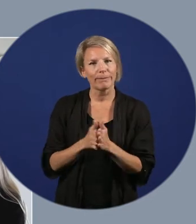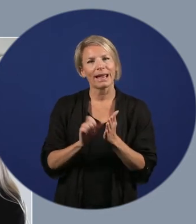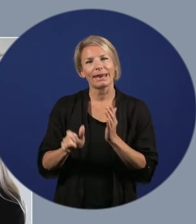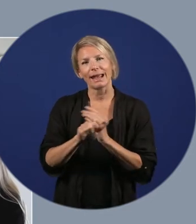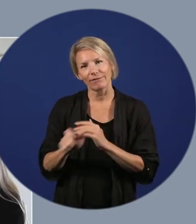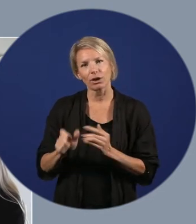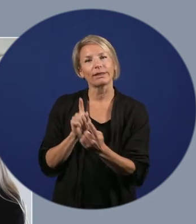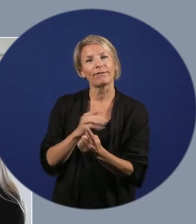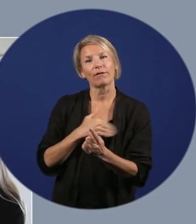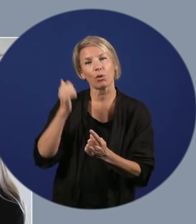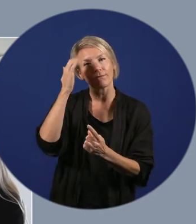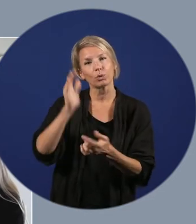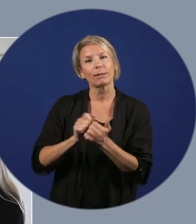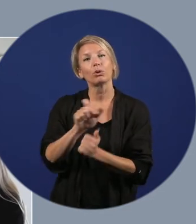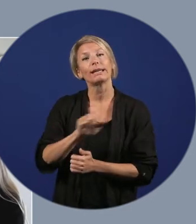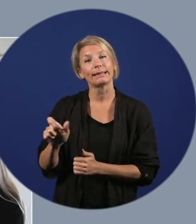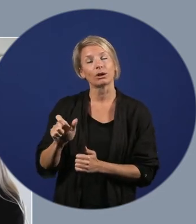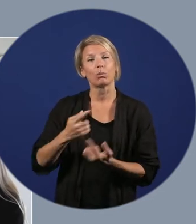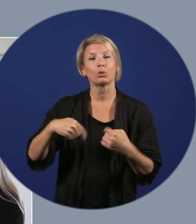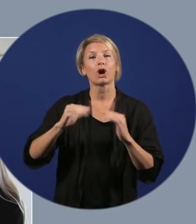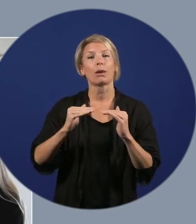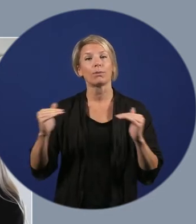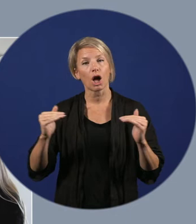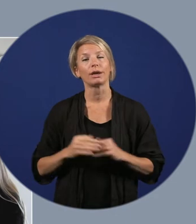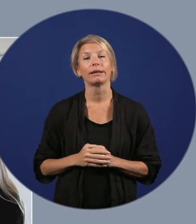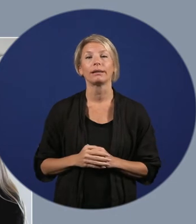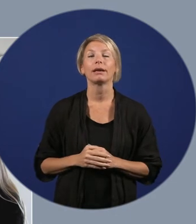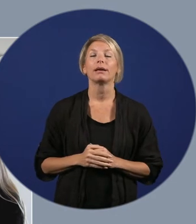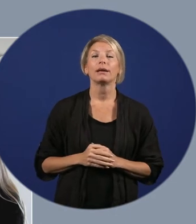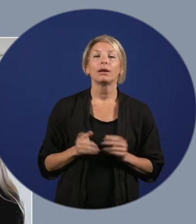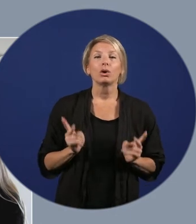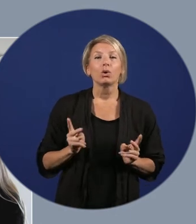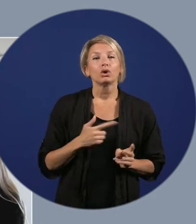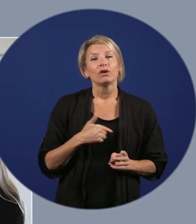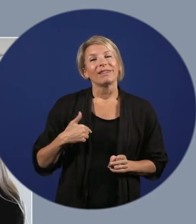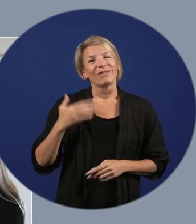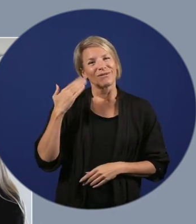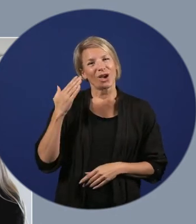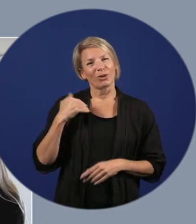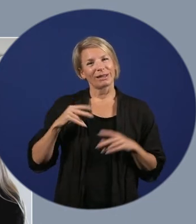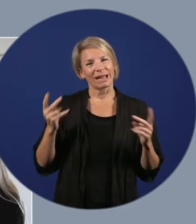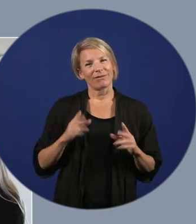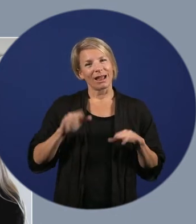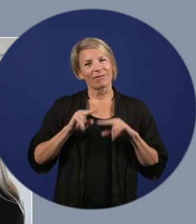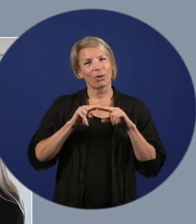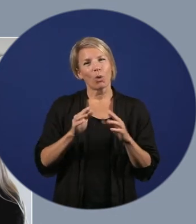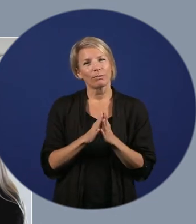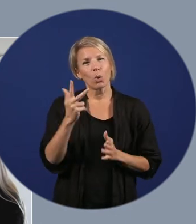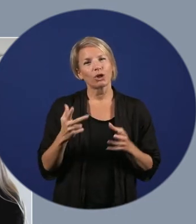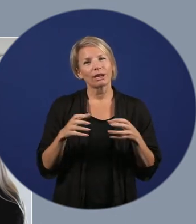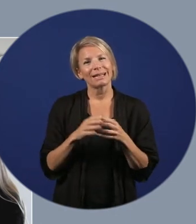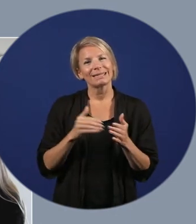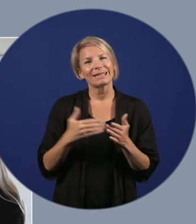högsta politiker på lokalplanet. Och sen så även då har vi tidigare i alla fall åkt med våra åttor till